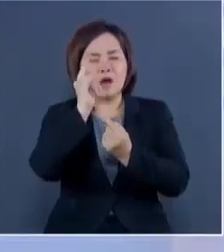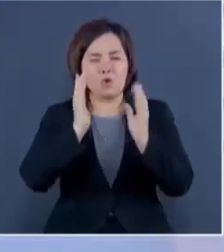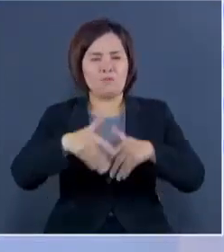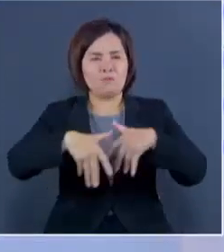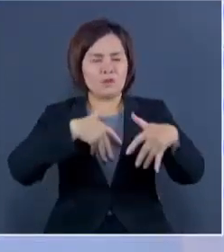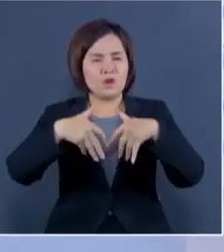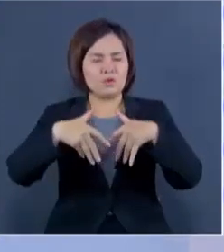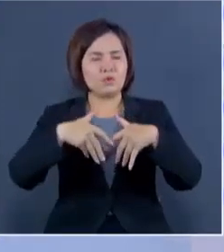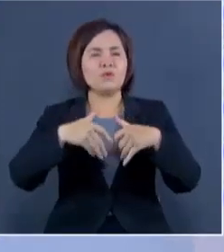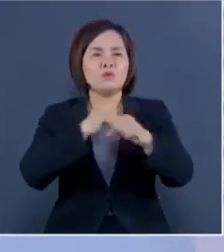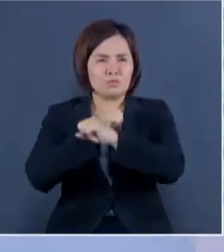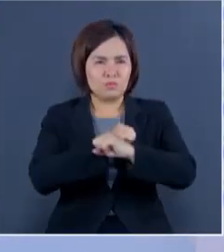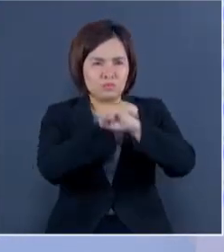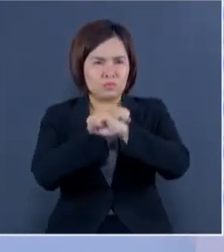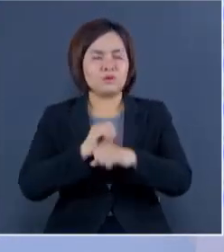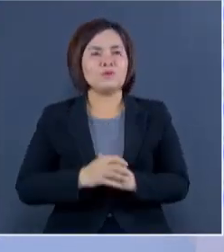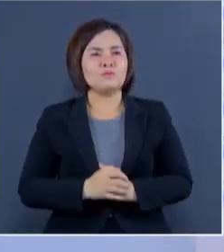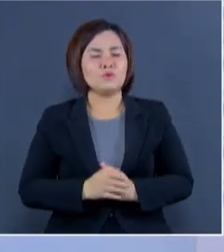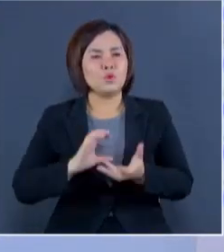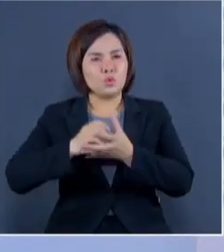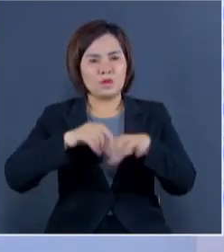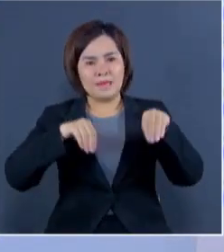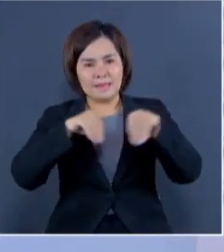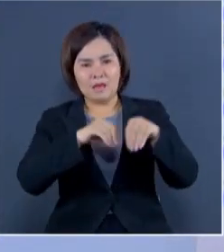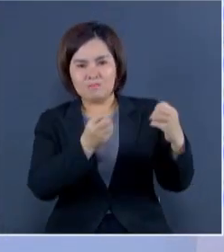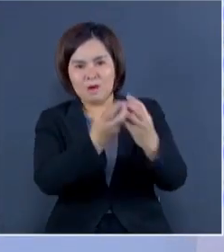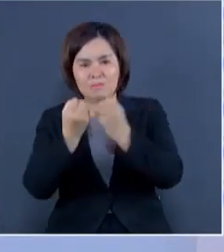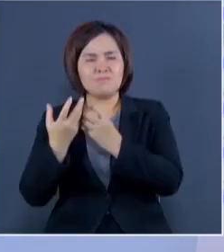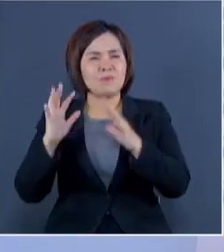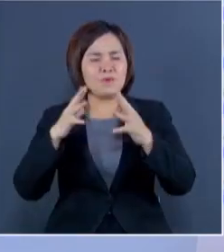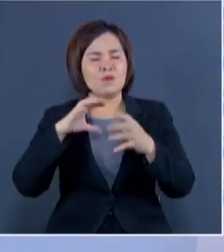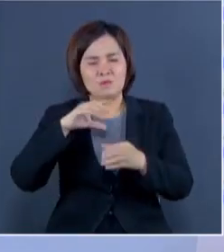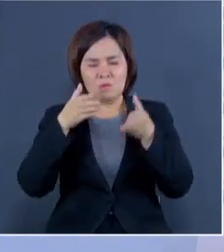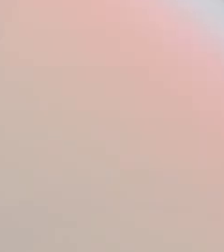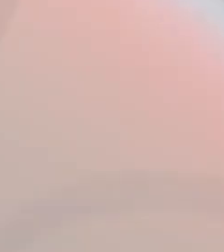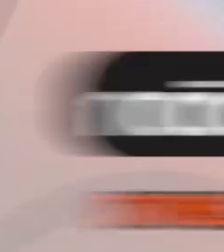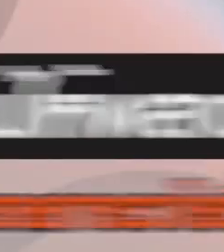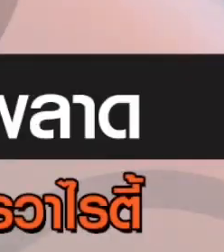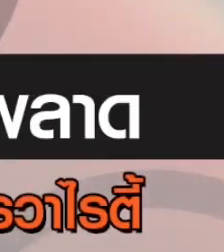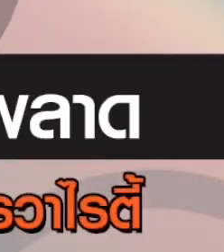ดีนะครับไม่ลุกลามบานปลายไปสู่ข้างๆเนาะอาคารข้างๆยังปลอดภัยนะครับ